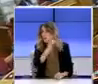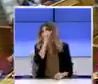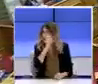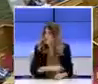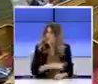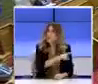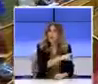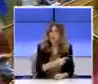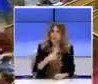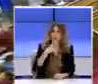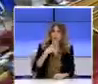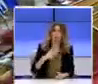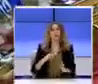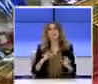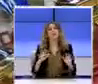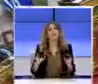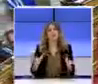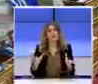ως ενδεχόμενο.